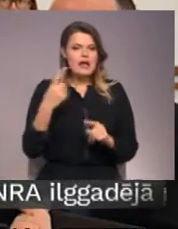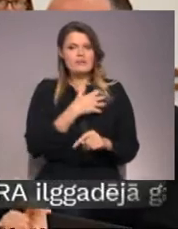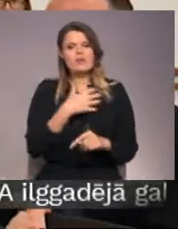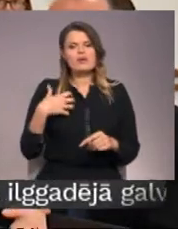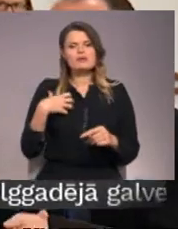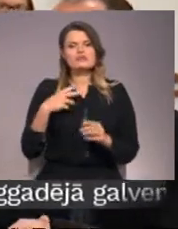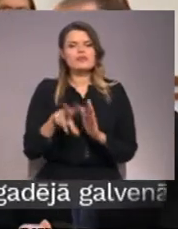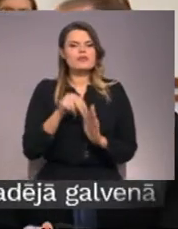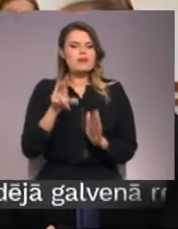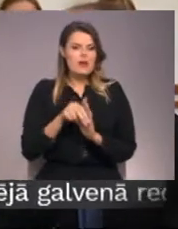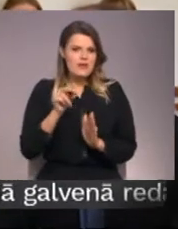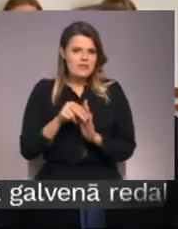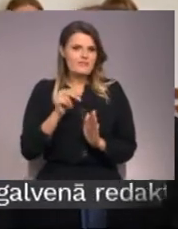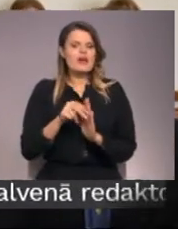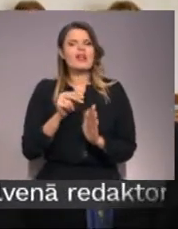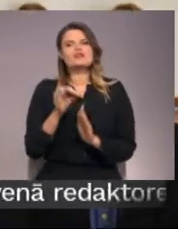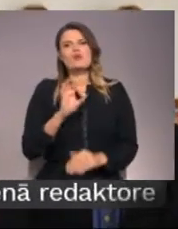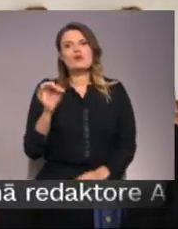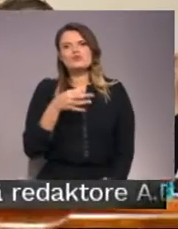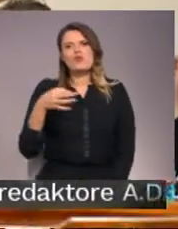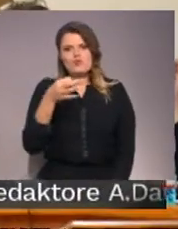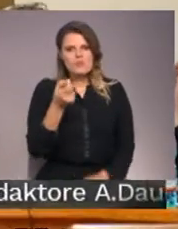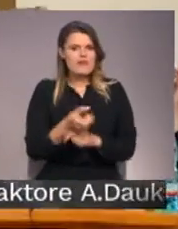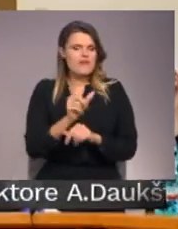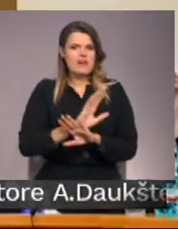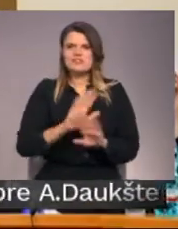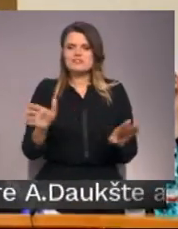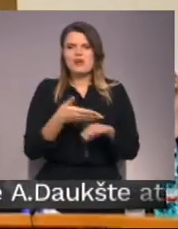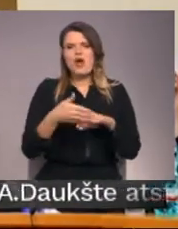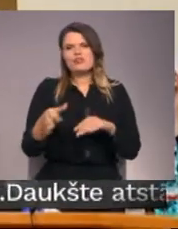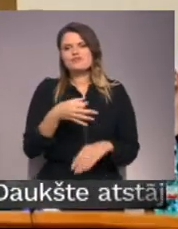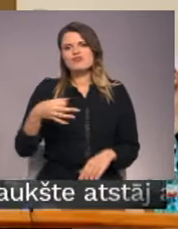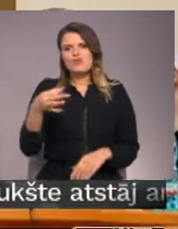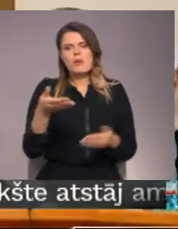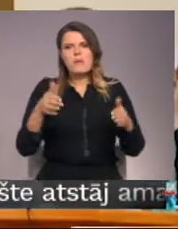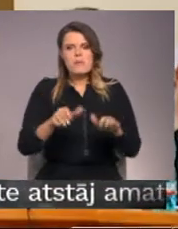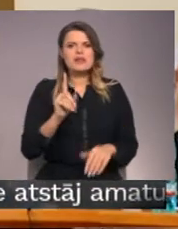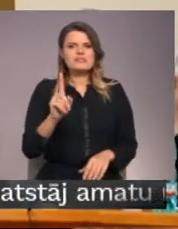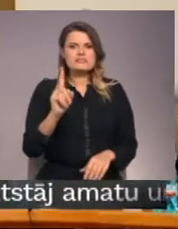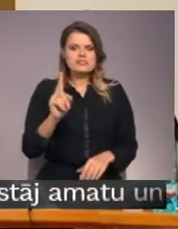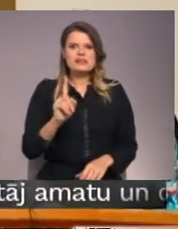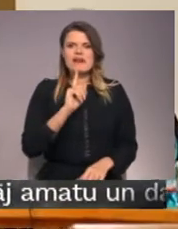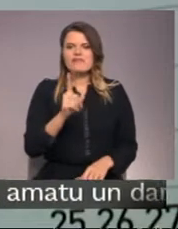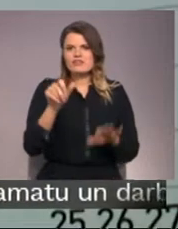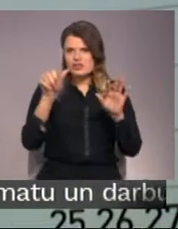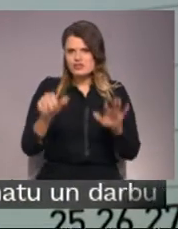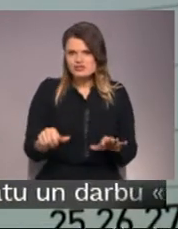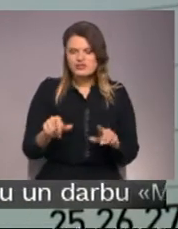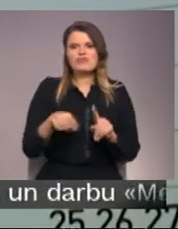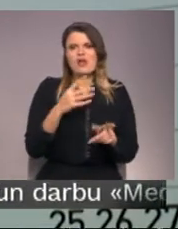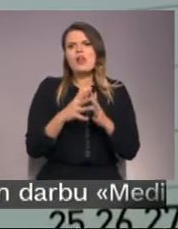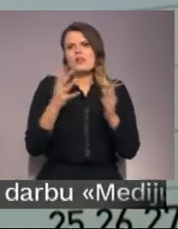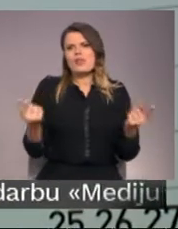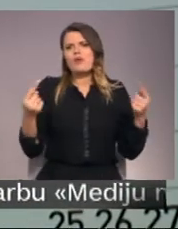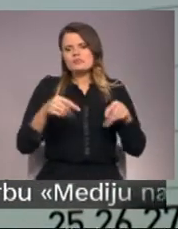pašvaldības vēlēšanām, kurās Ozolnieku novads visticamāk vairs nebūs atsevišķs novads, ir palicis tikai 1,5 gads, vēl esot gana